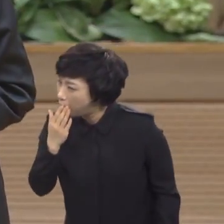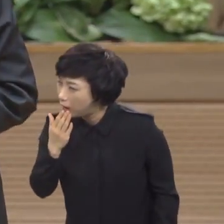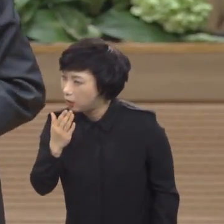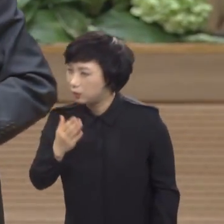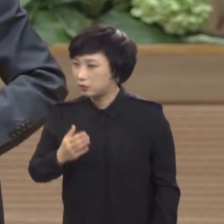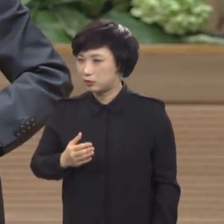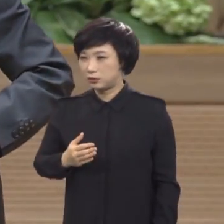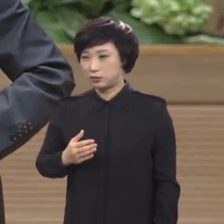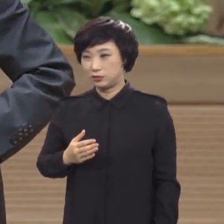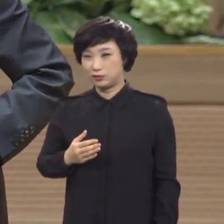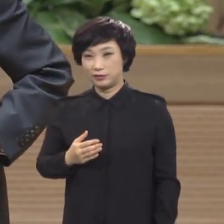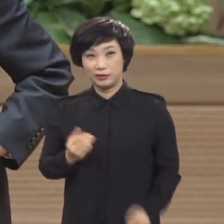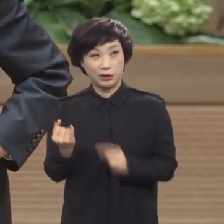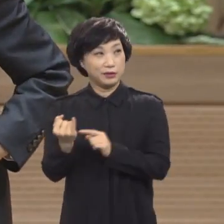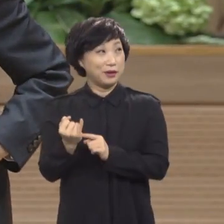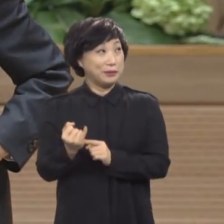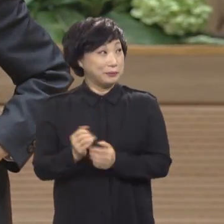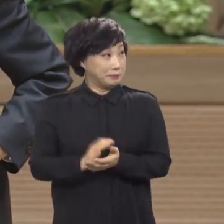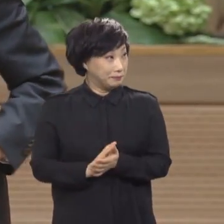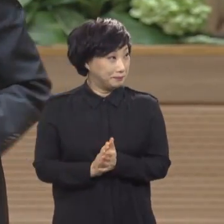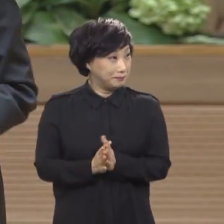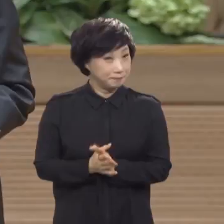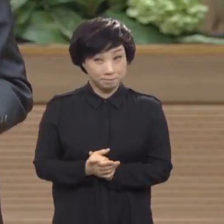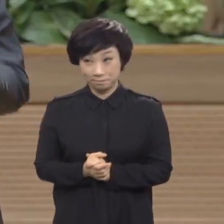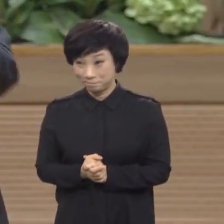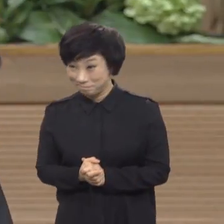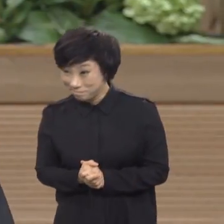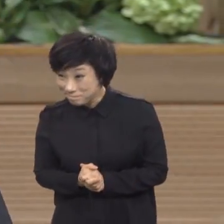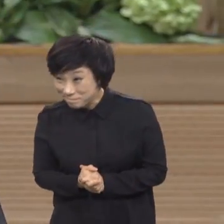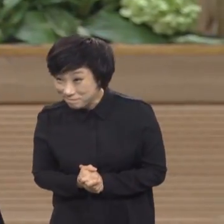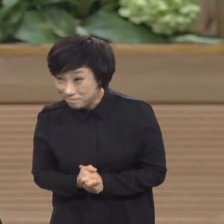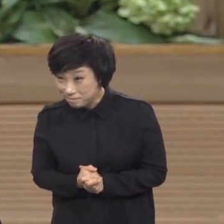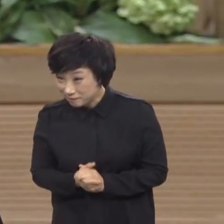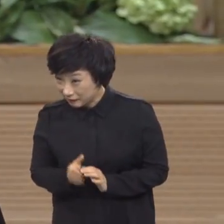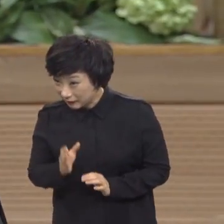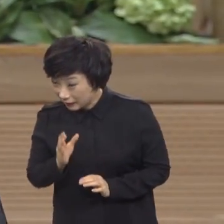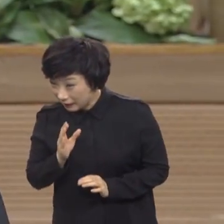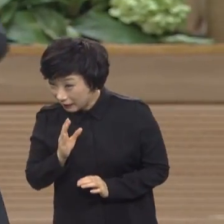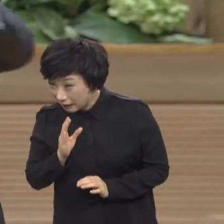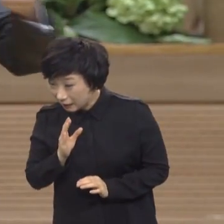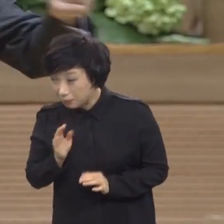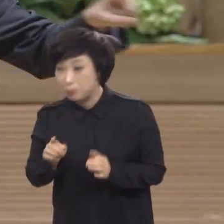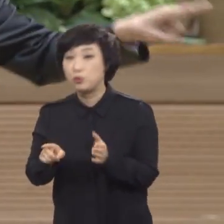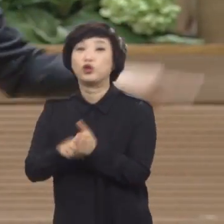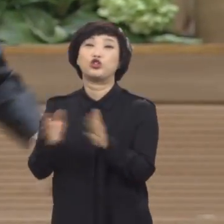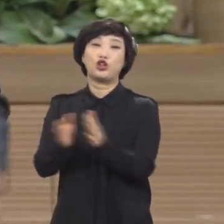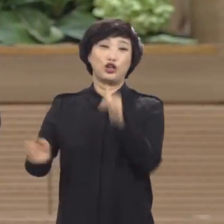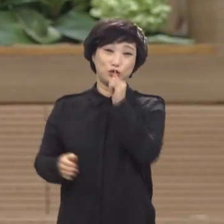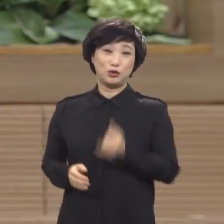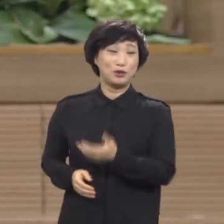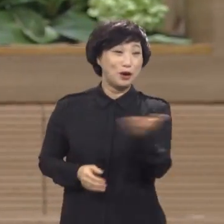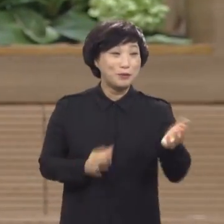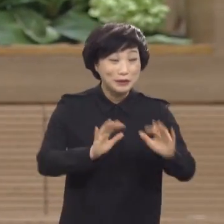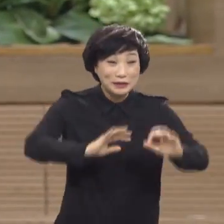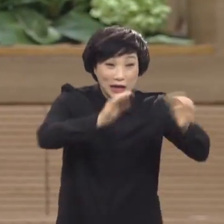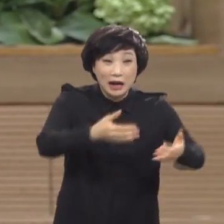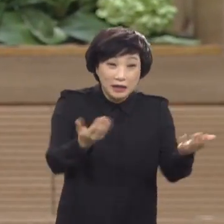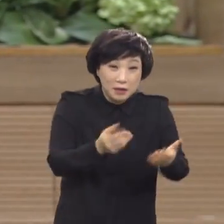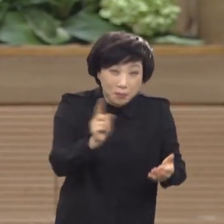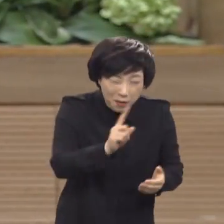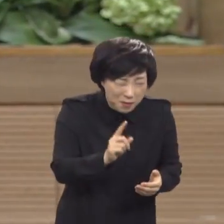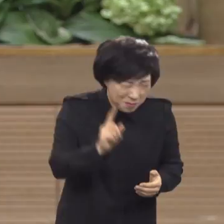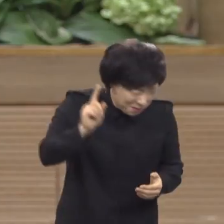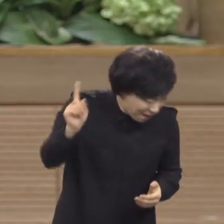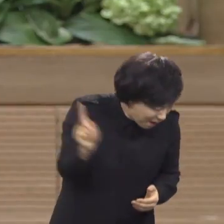된다니까 진짜 그렇게 믿어. 우리는 세상에서 어떤 것도